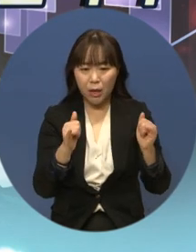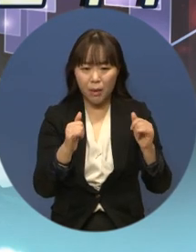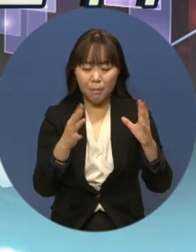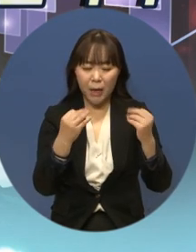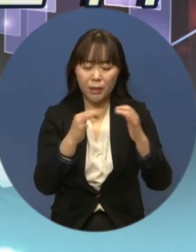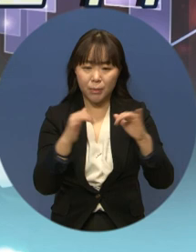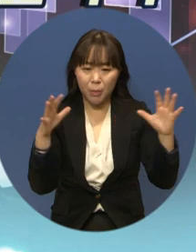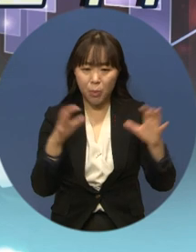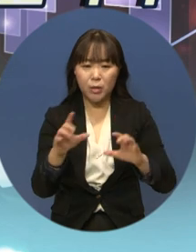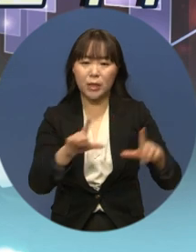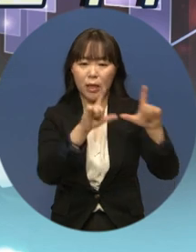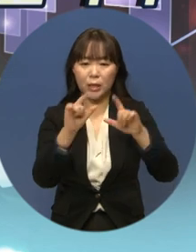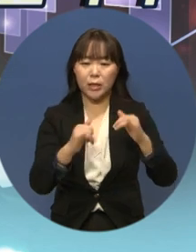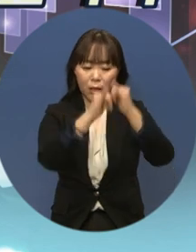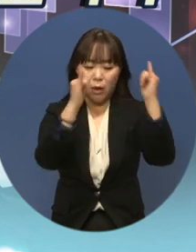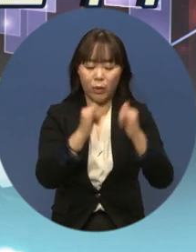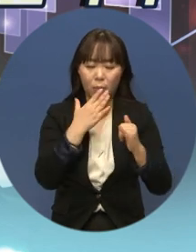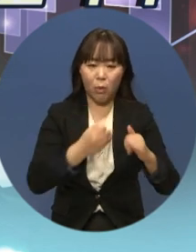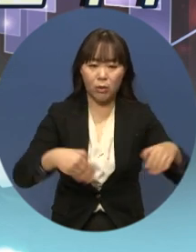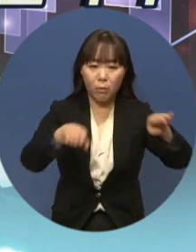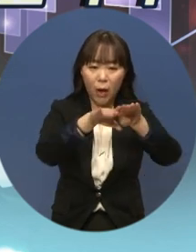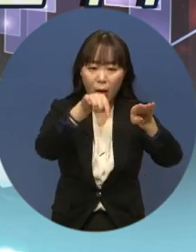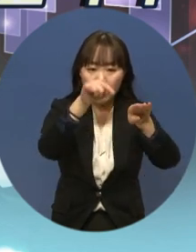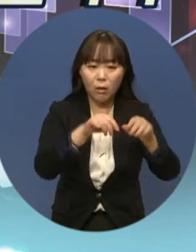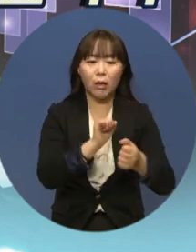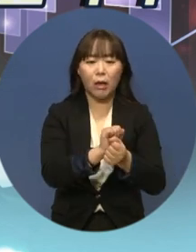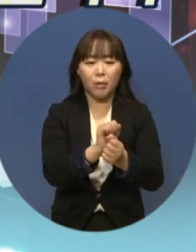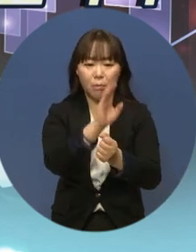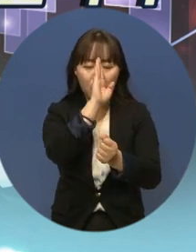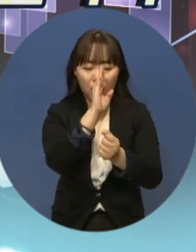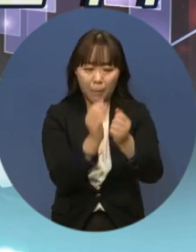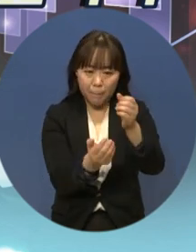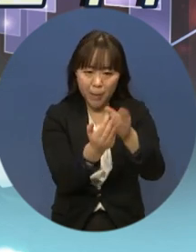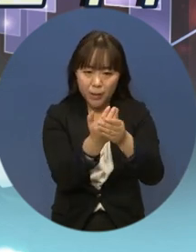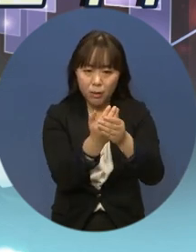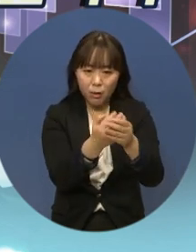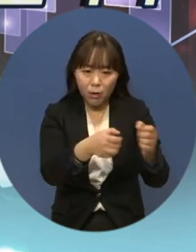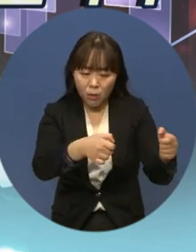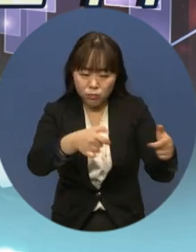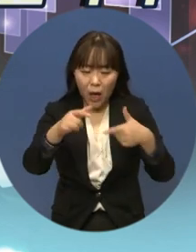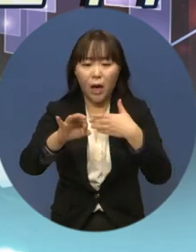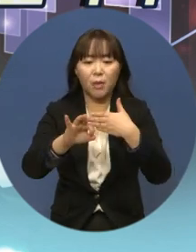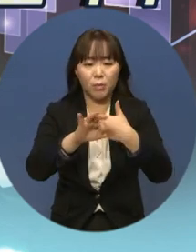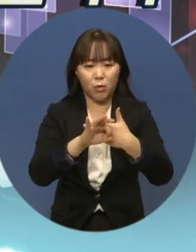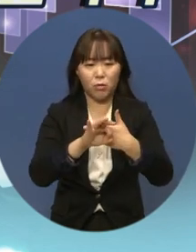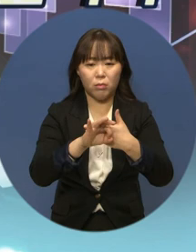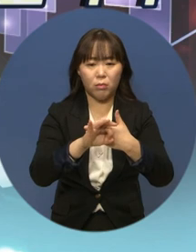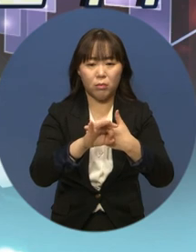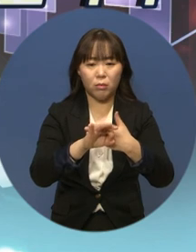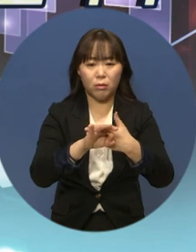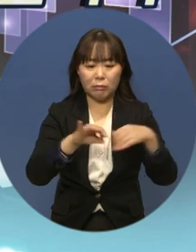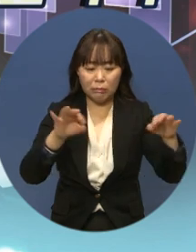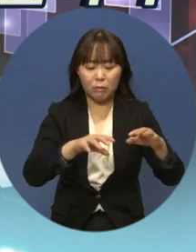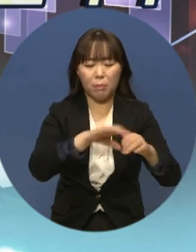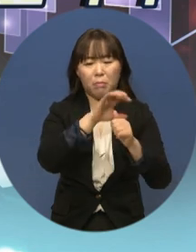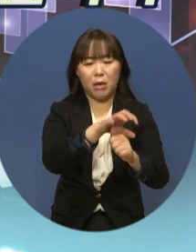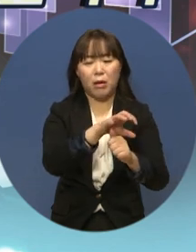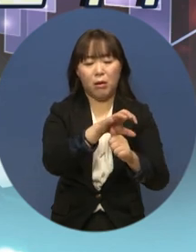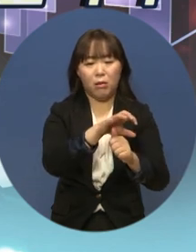거주하는 사회복지시설에서 감염병이 발생, 유행하면 시설을